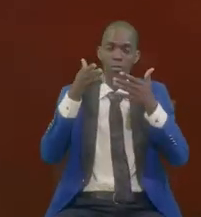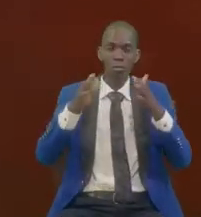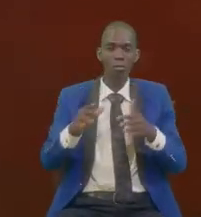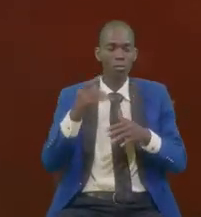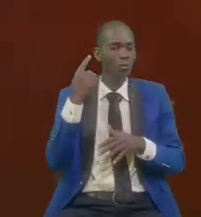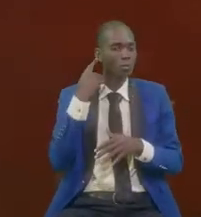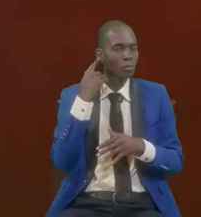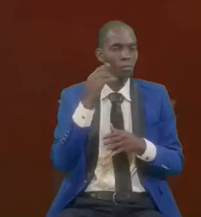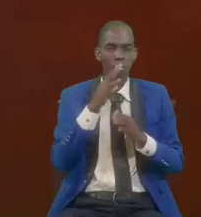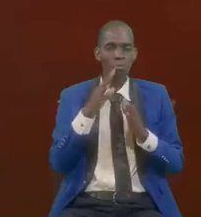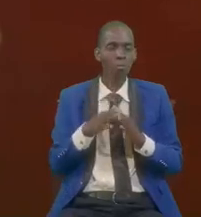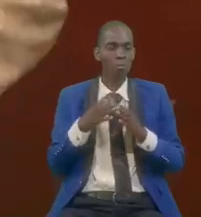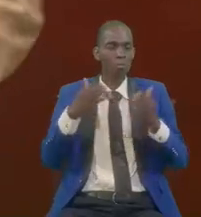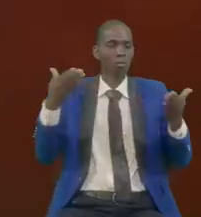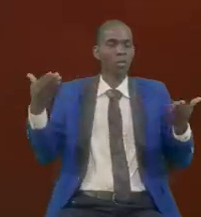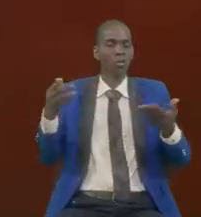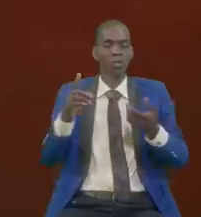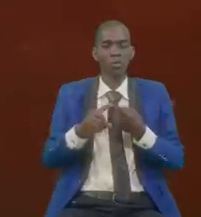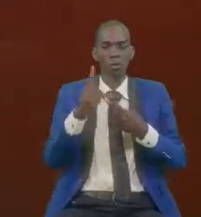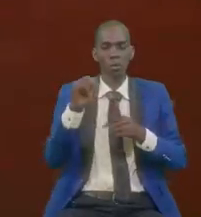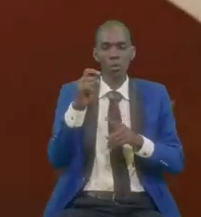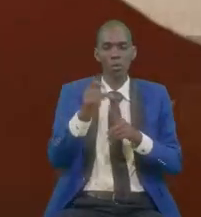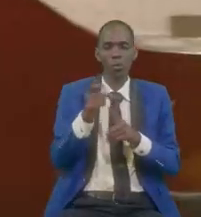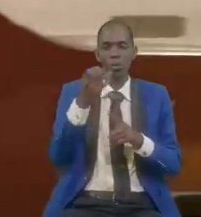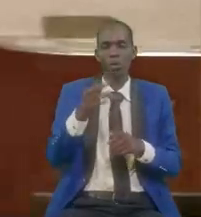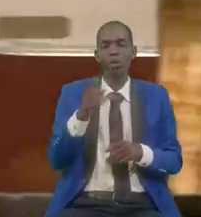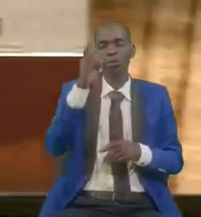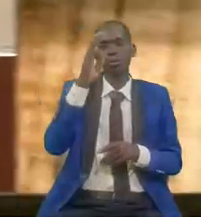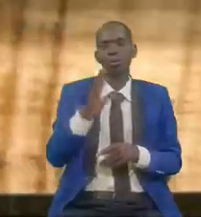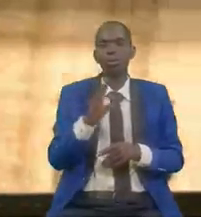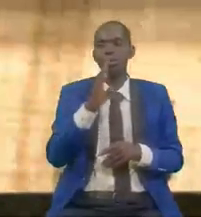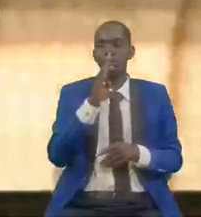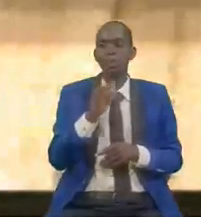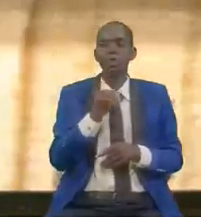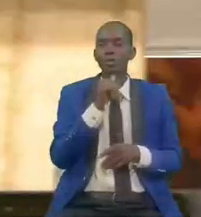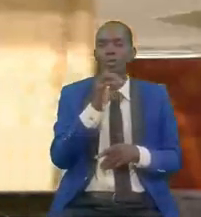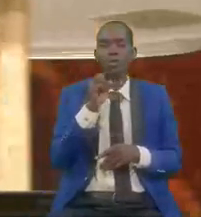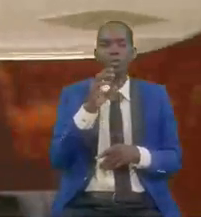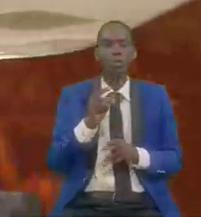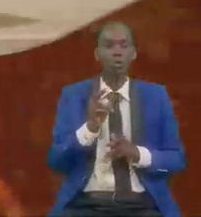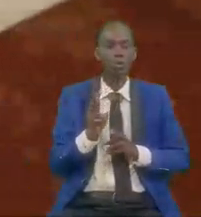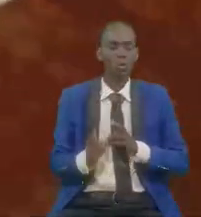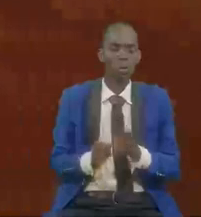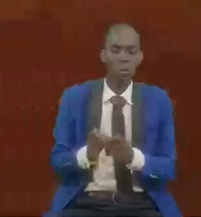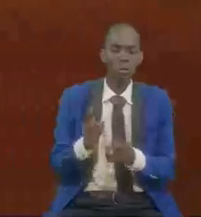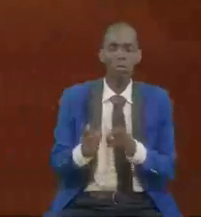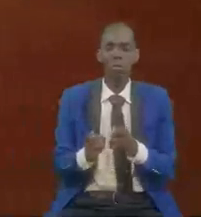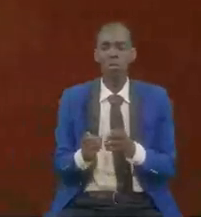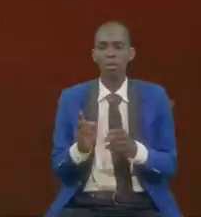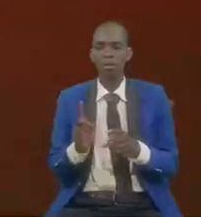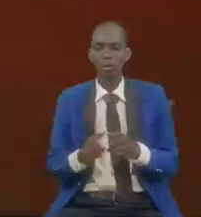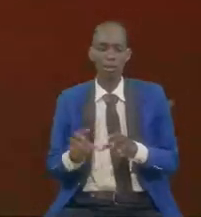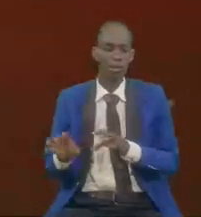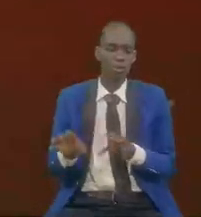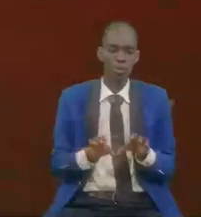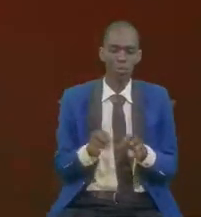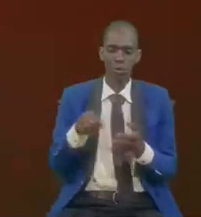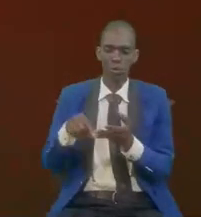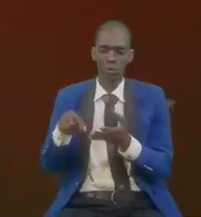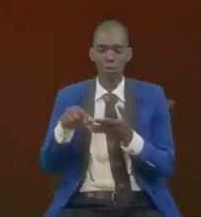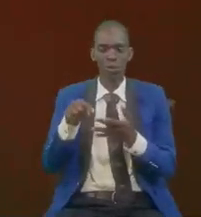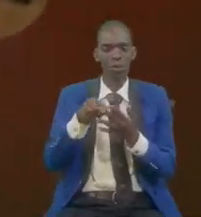vos oreilles soient ouvertes à la parole de Dieu. Ne soyez pas prompt à faire ceci, à faire cela.